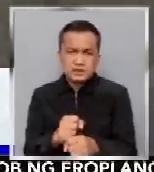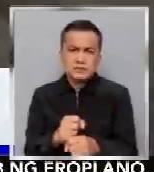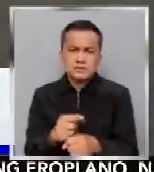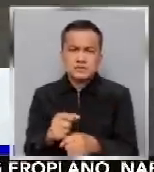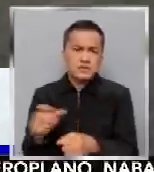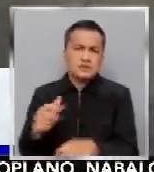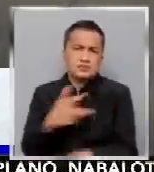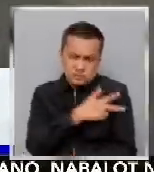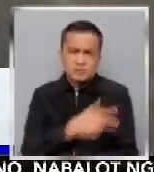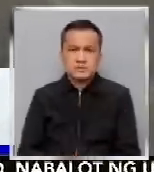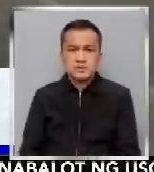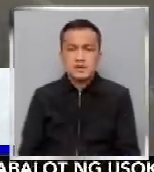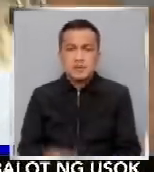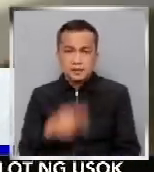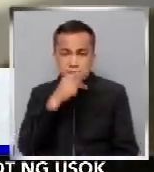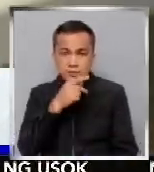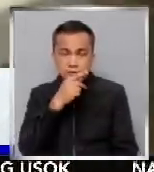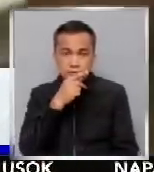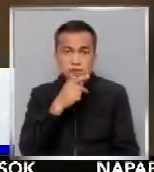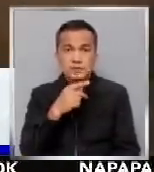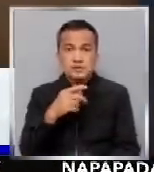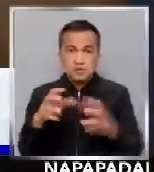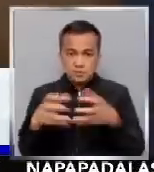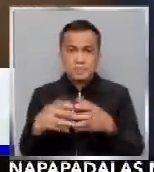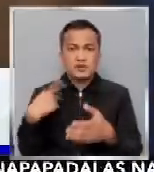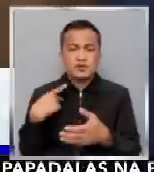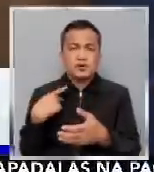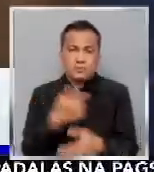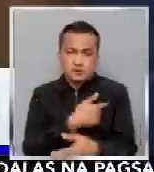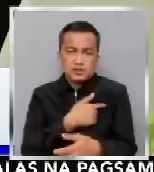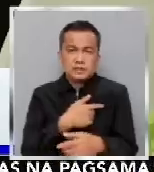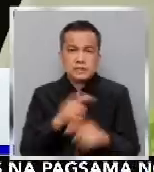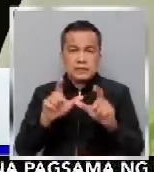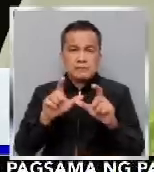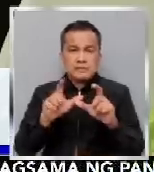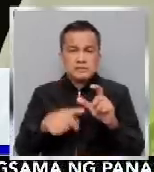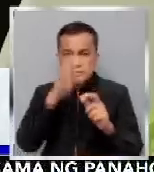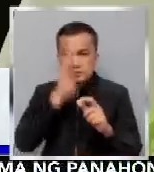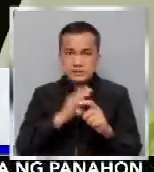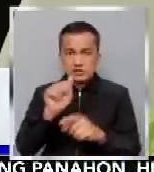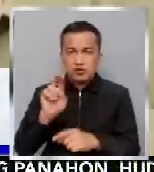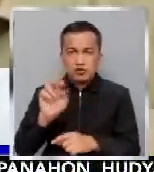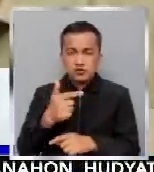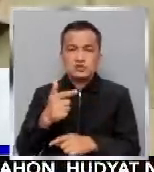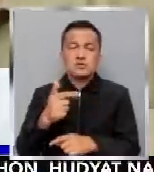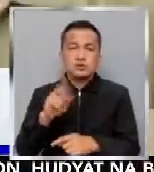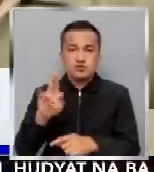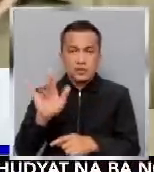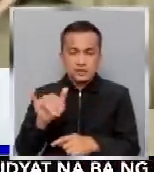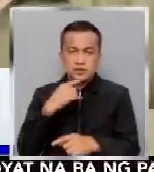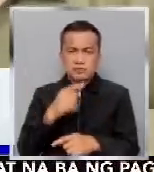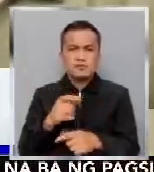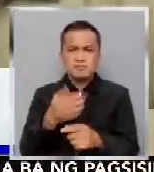ang pribadong sektor na mag-expire na sa Hulyo at Agosto. Mas magandang magamit na raw ito bilang pananggalang hanggat maaga. The